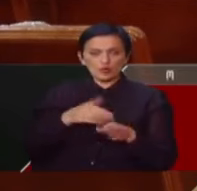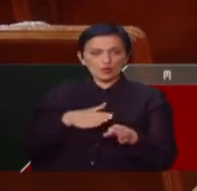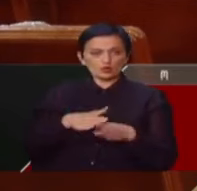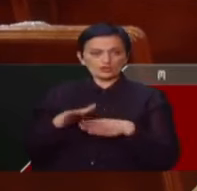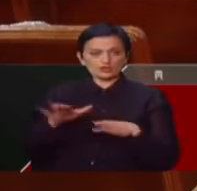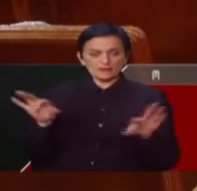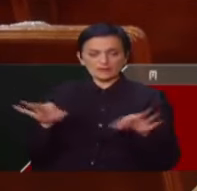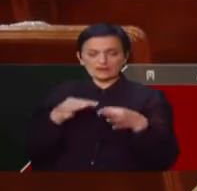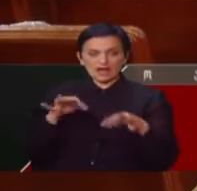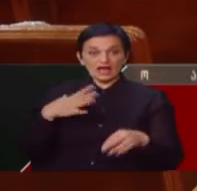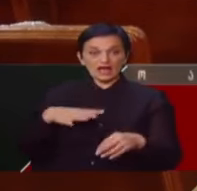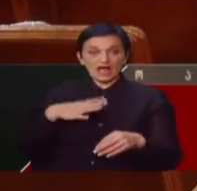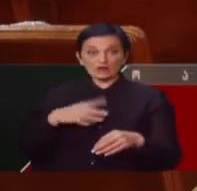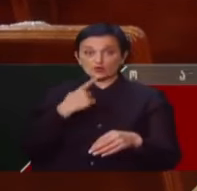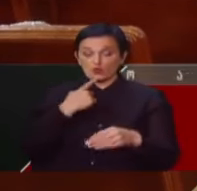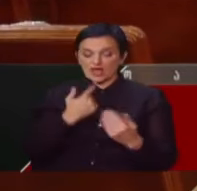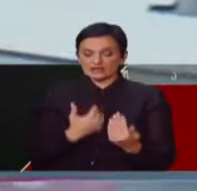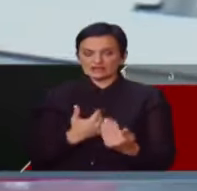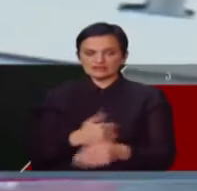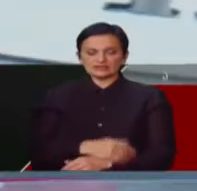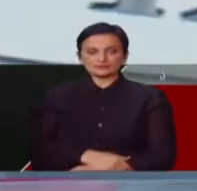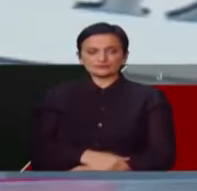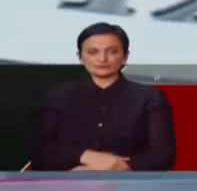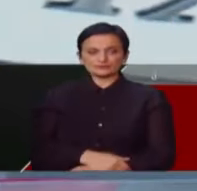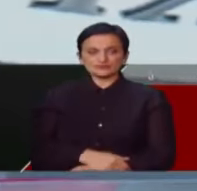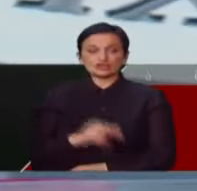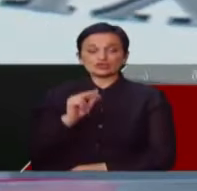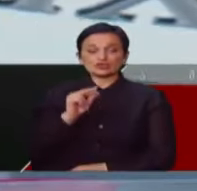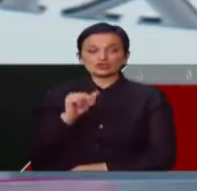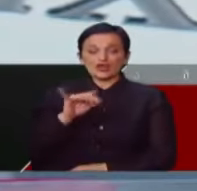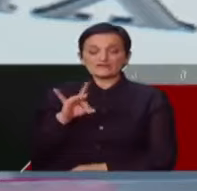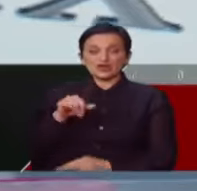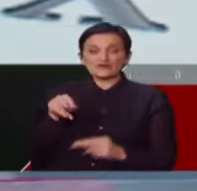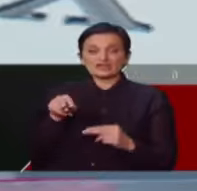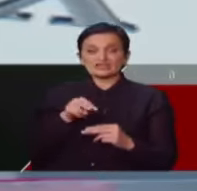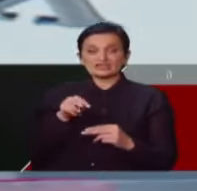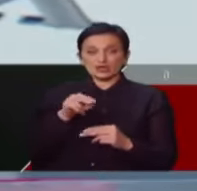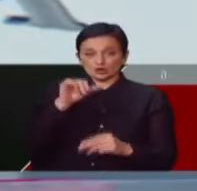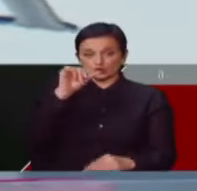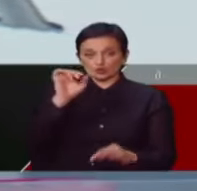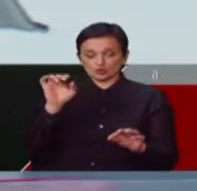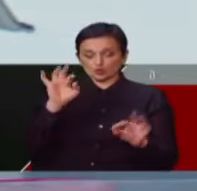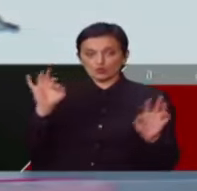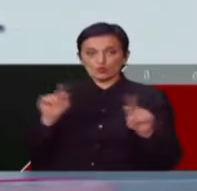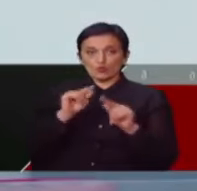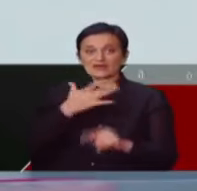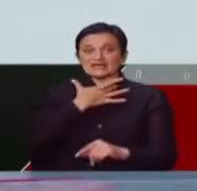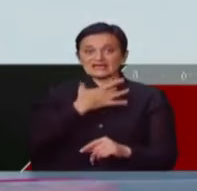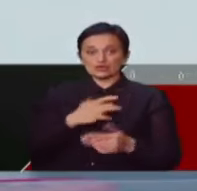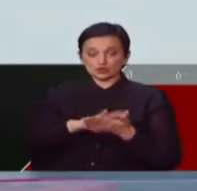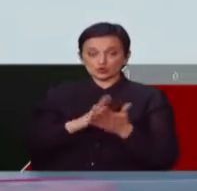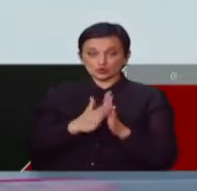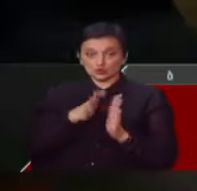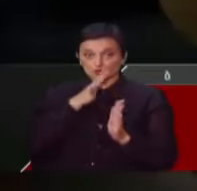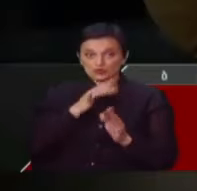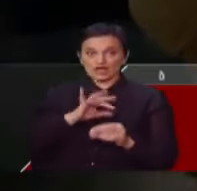шевасрулет нацармо беби картвул энасе. Илья Чавчавадзис, литературул мемориал румузеум ши кризисули ситуация бис дрос,